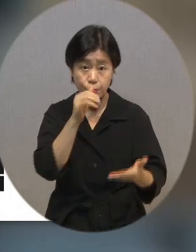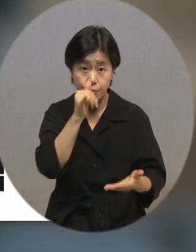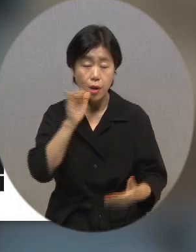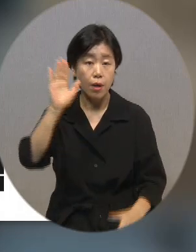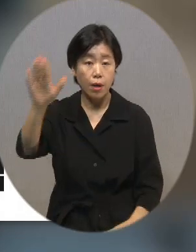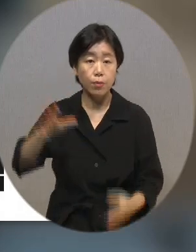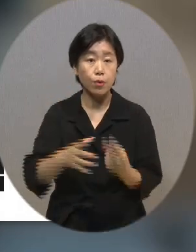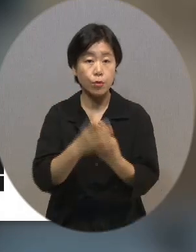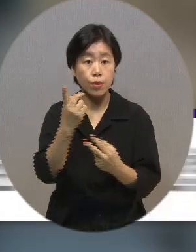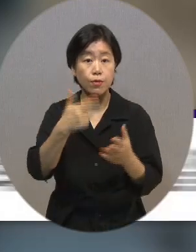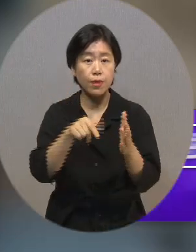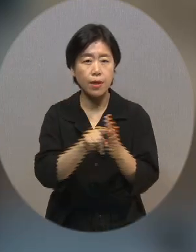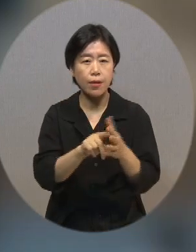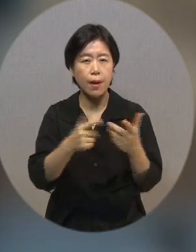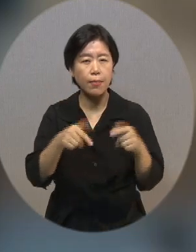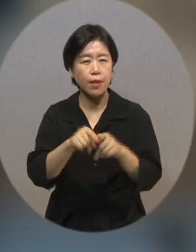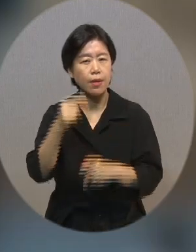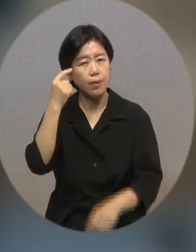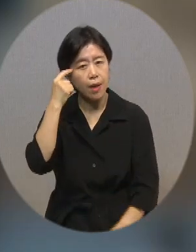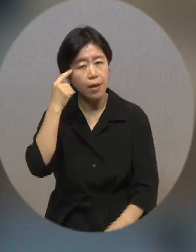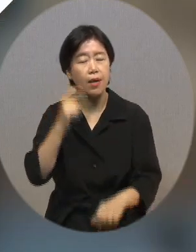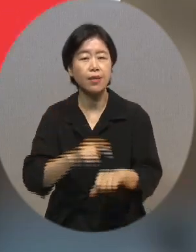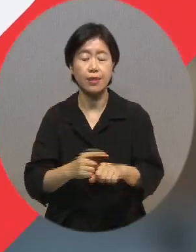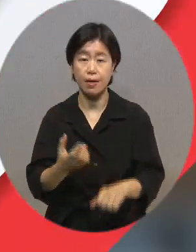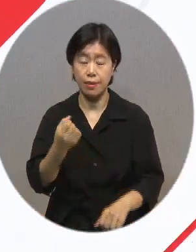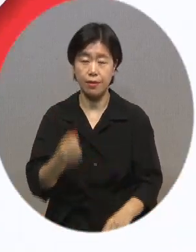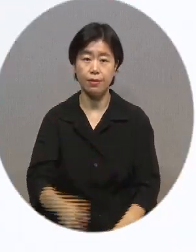꿈꾸고 생각해보는 시간을 가졌습니다.